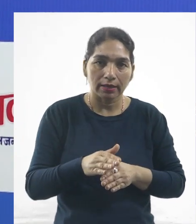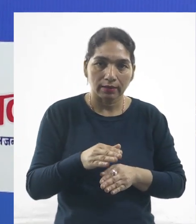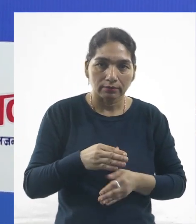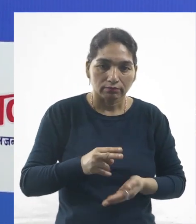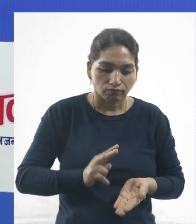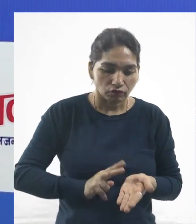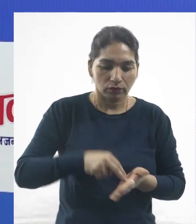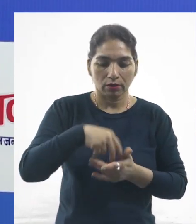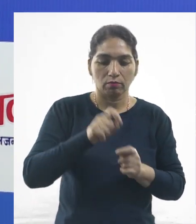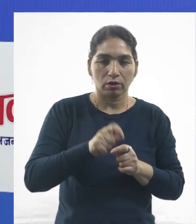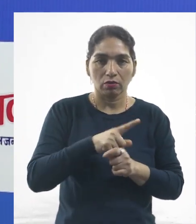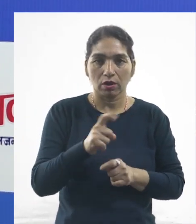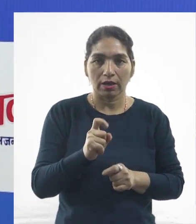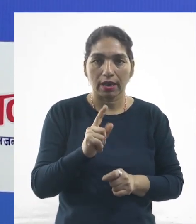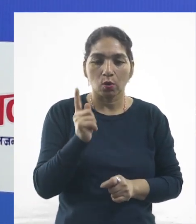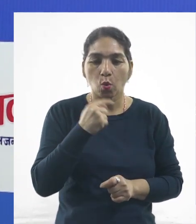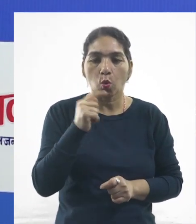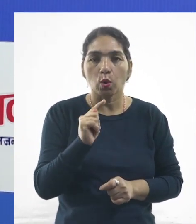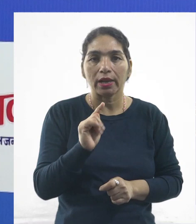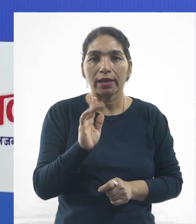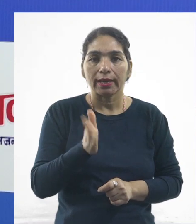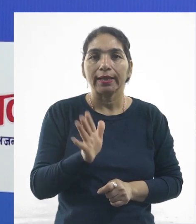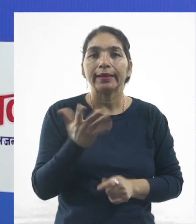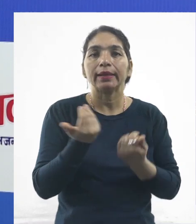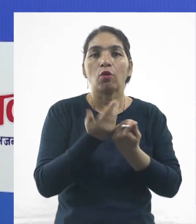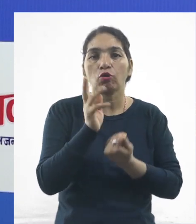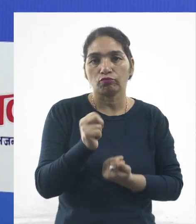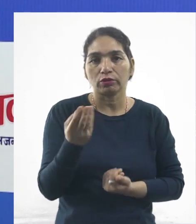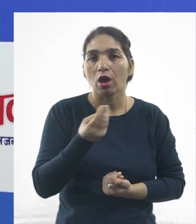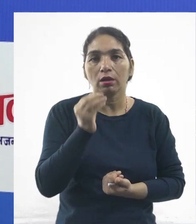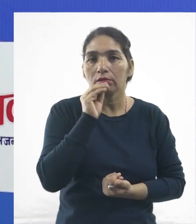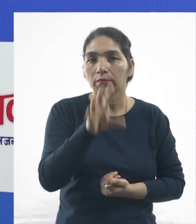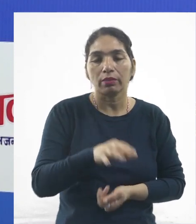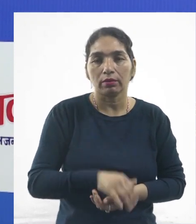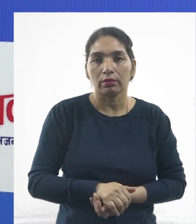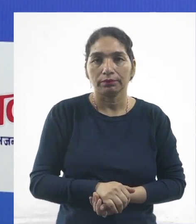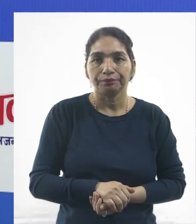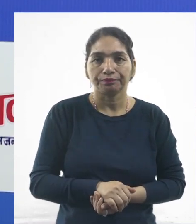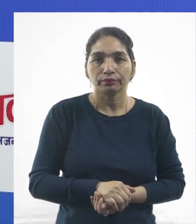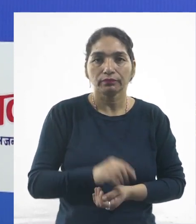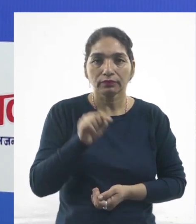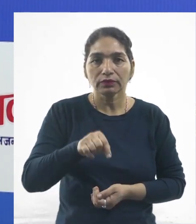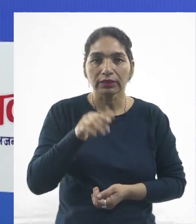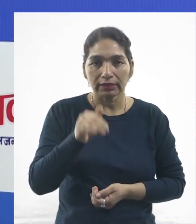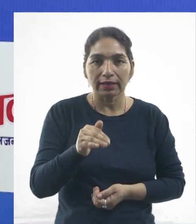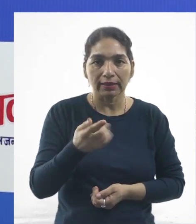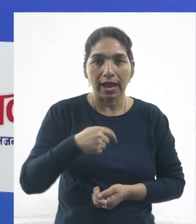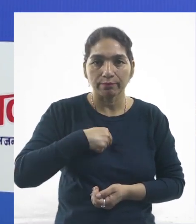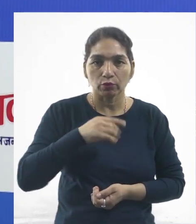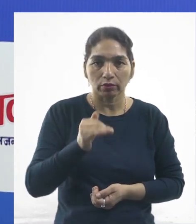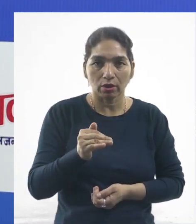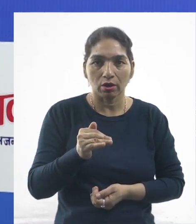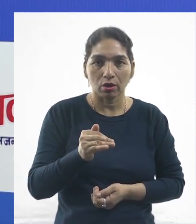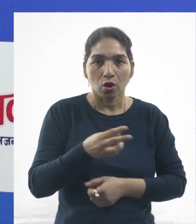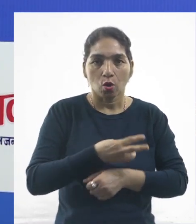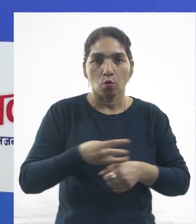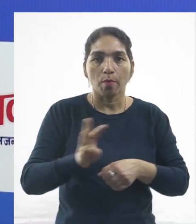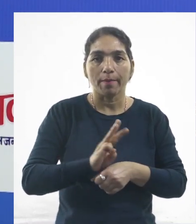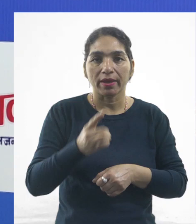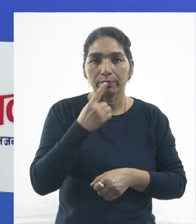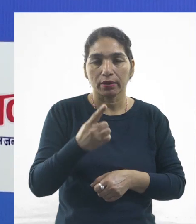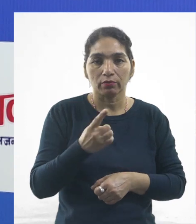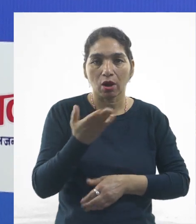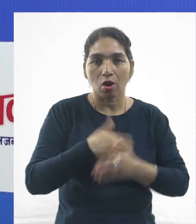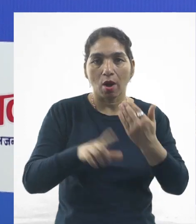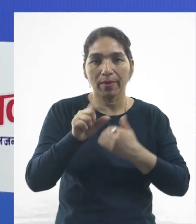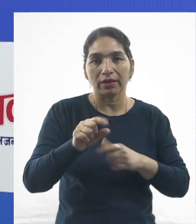लागि अझै पनि कसले के गर्नुपर्छ होला अलिकति बताइदिनुहोस् न किन भन्दाखेरि यहाँ त हाम्रो त हरेक उपमेयर साहब भनेको हाम्रो